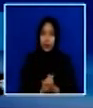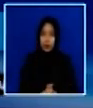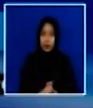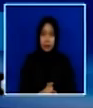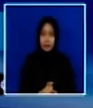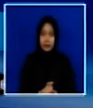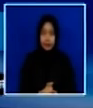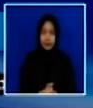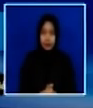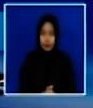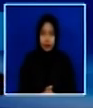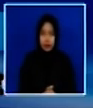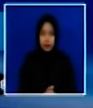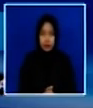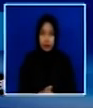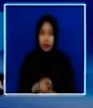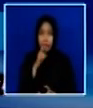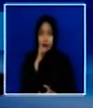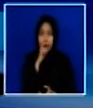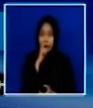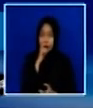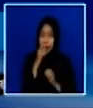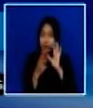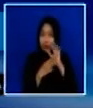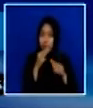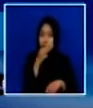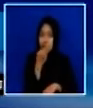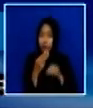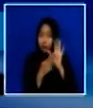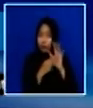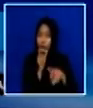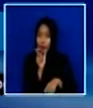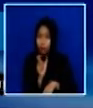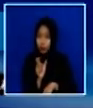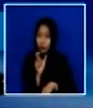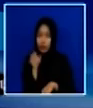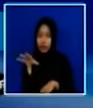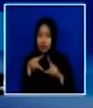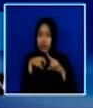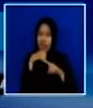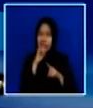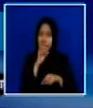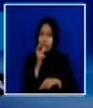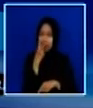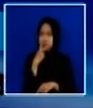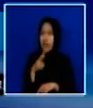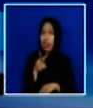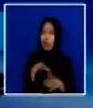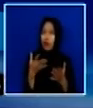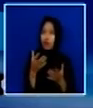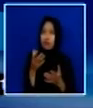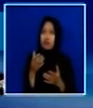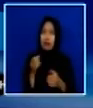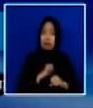warahmatullahi wabarakatuh melihat acara diklat holistik yang diinisiasi oleh TNI Seperti apa pelaksana